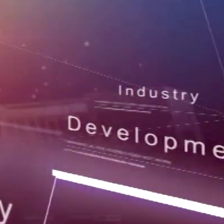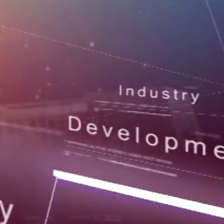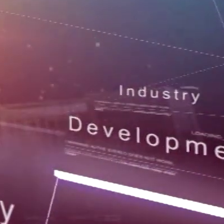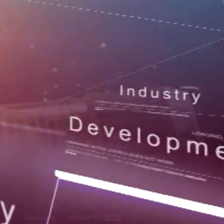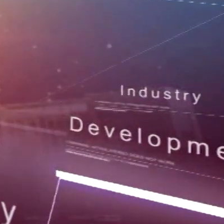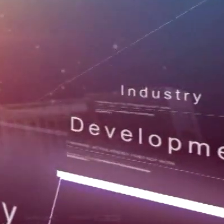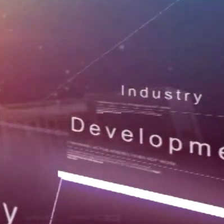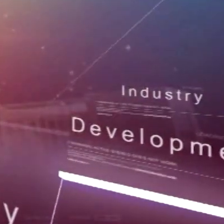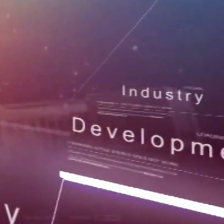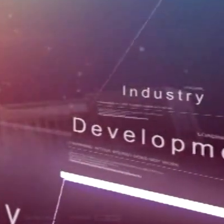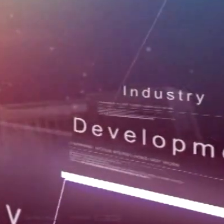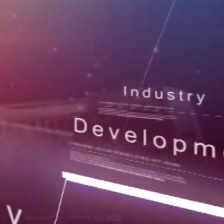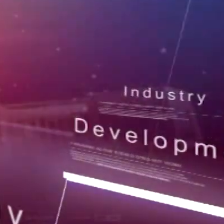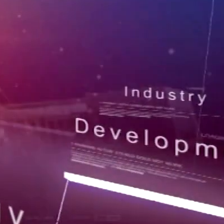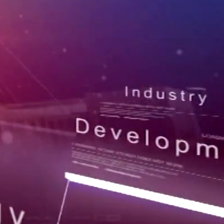품격 있는